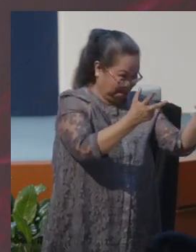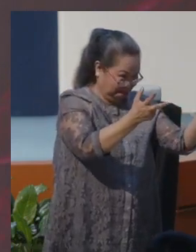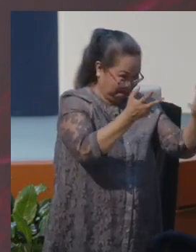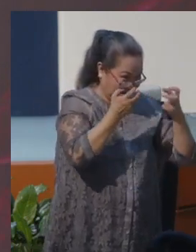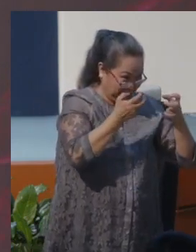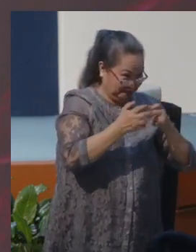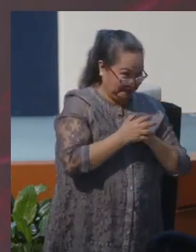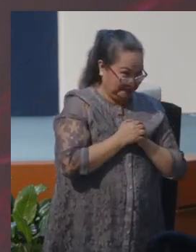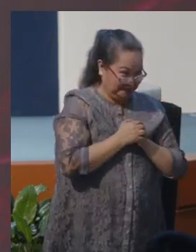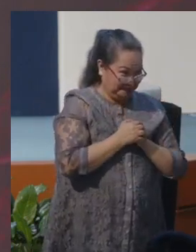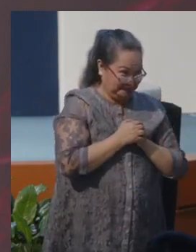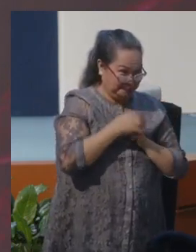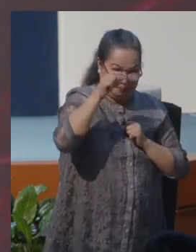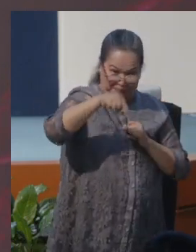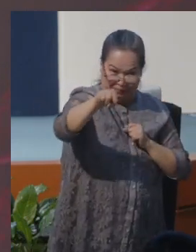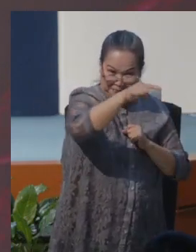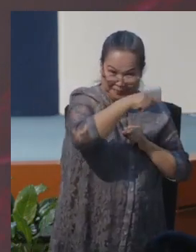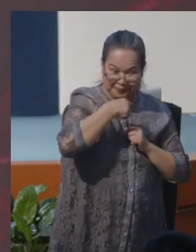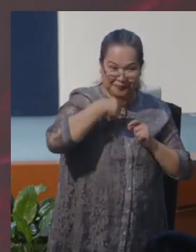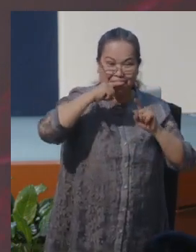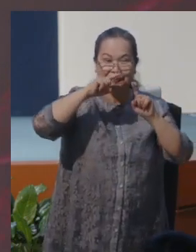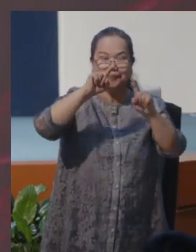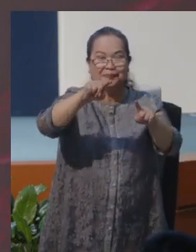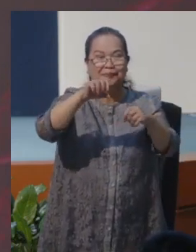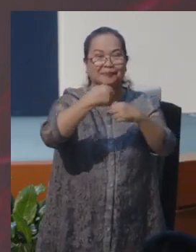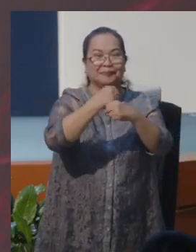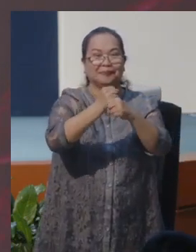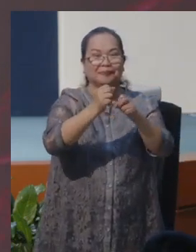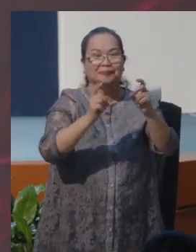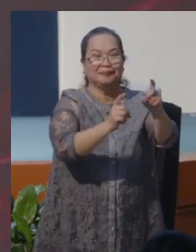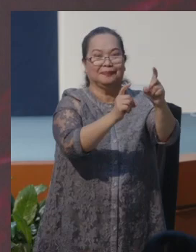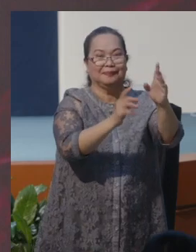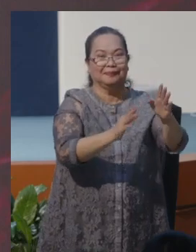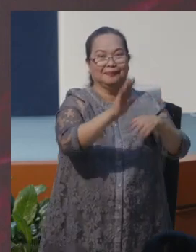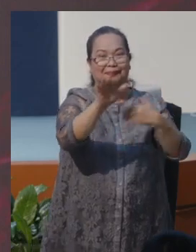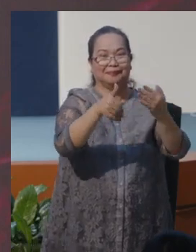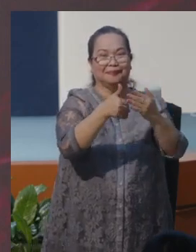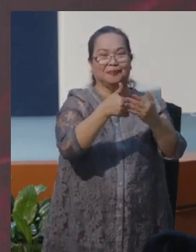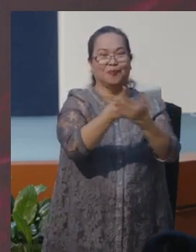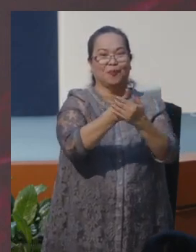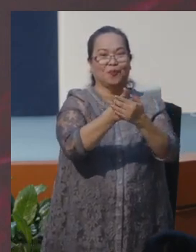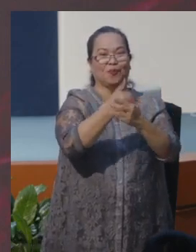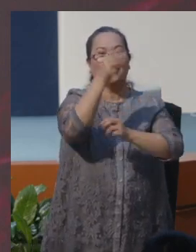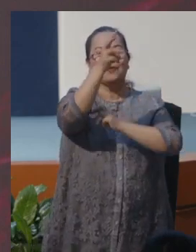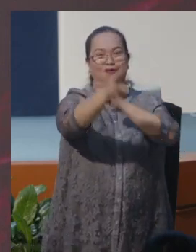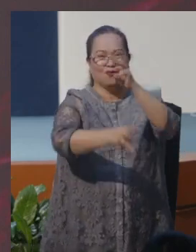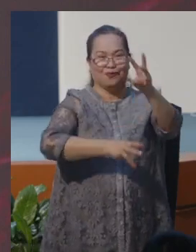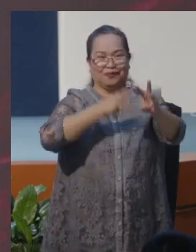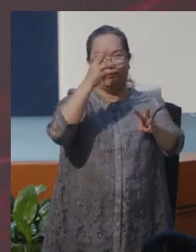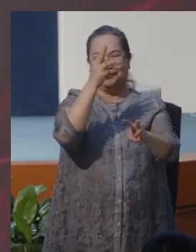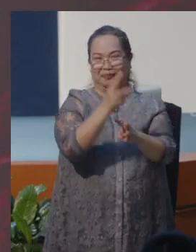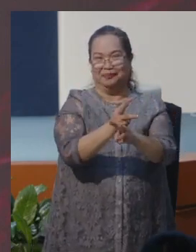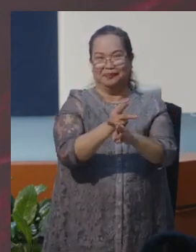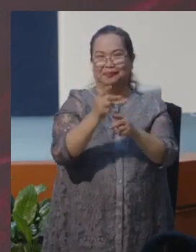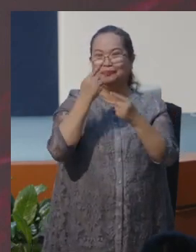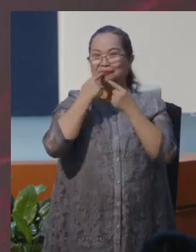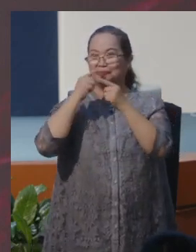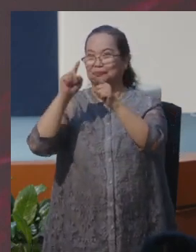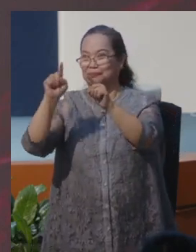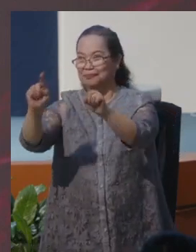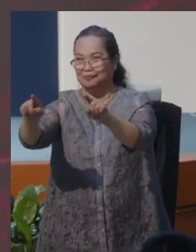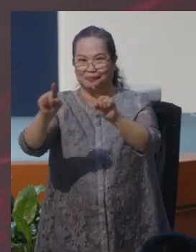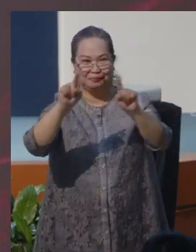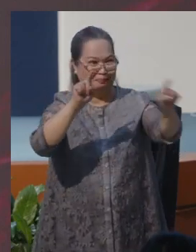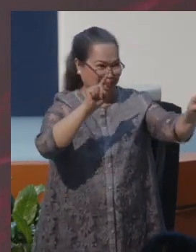Sapagkat tayo ay inutusan niya to make disciples of all the nations. Tayo pong inuutusan niya ron. Ang